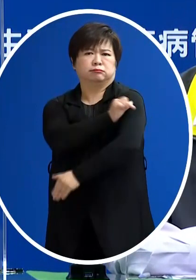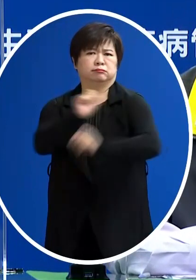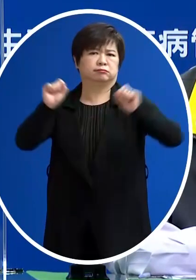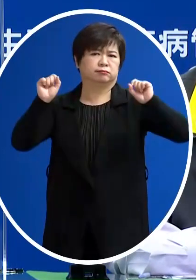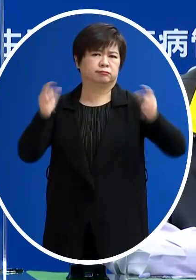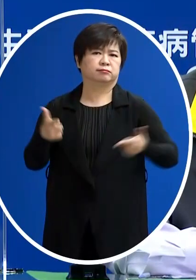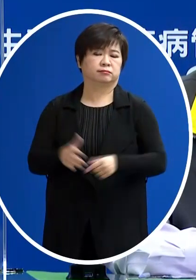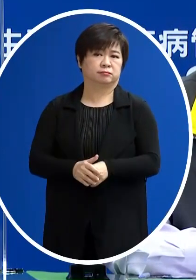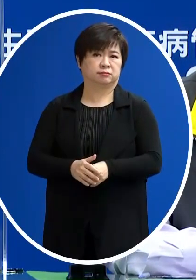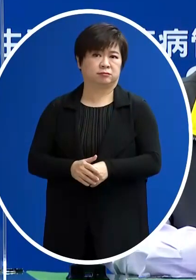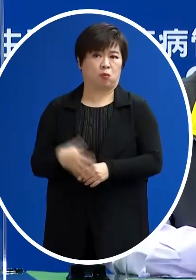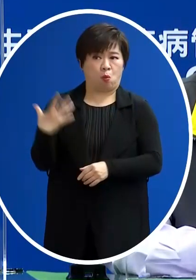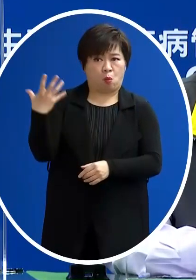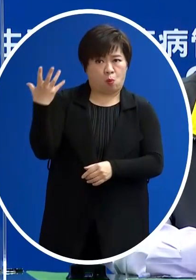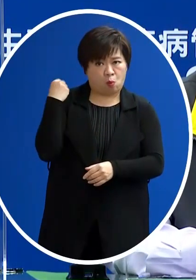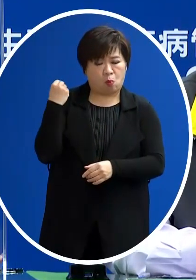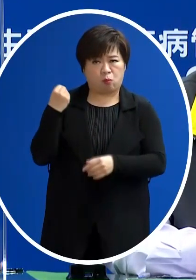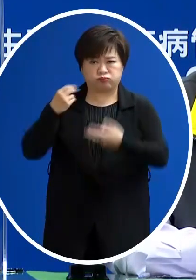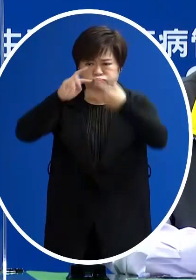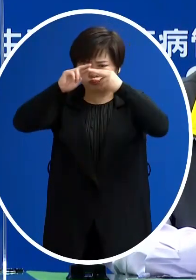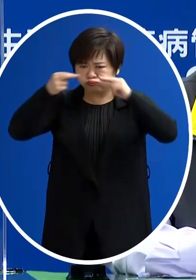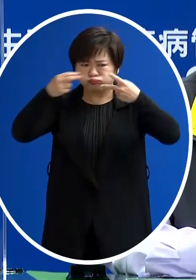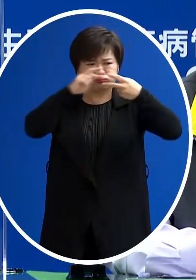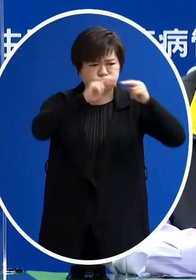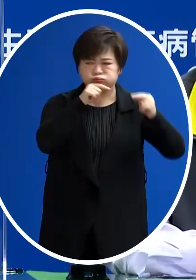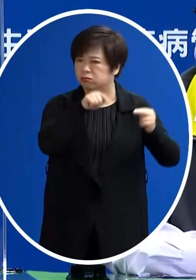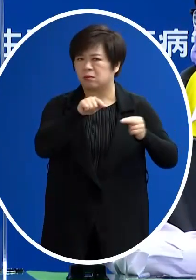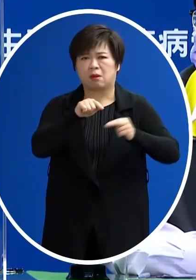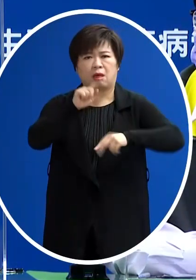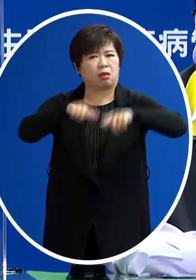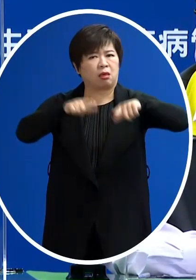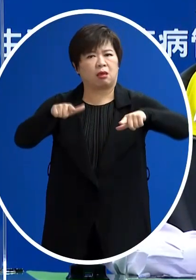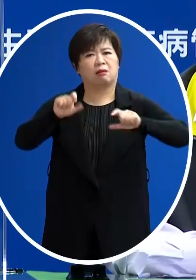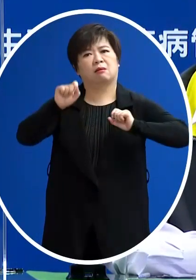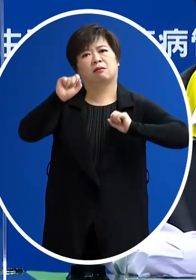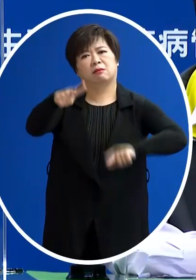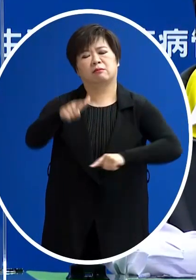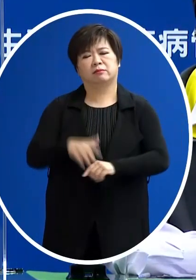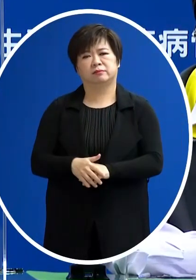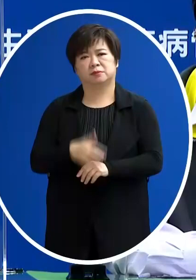跟我们既有的基因定序是不同，可目前看起来没